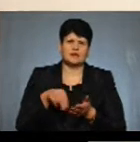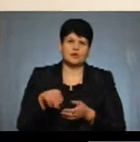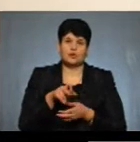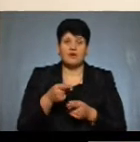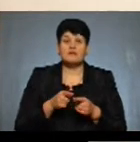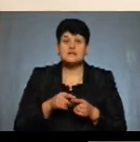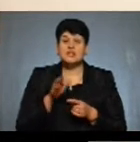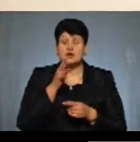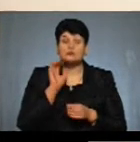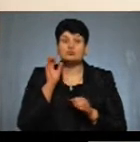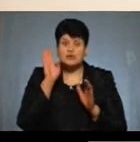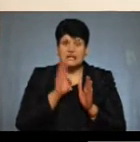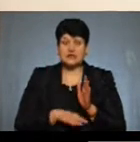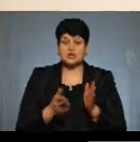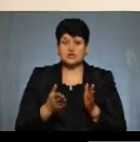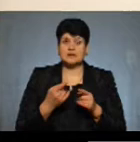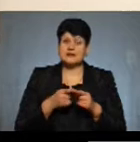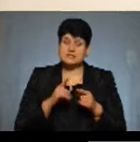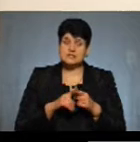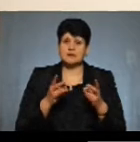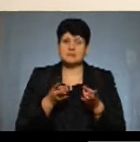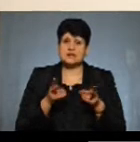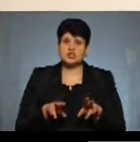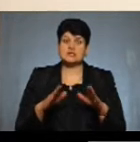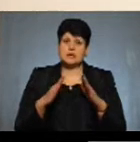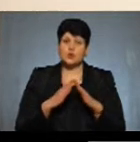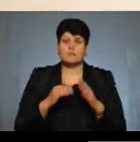час може стати гірше. Відповідно, для цього треба все ж таки